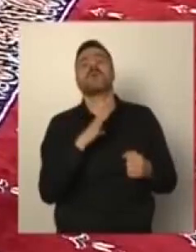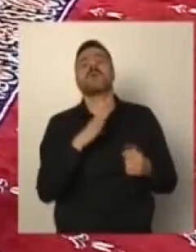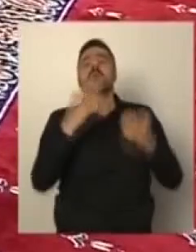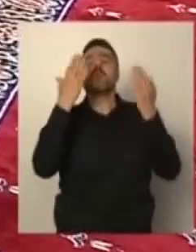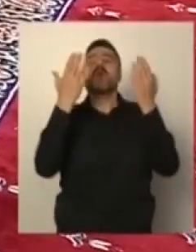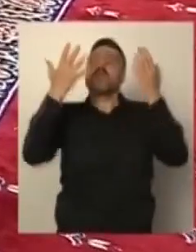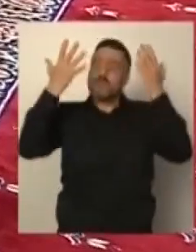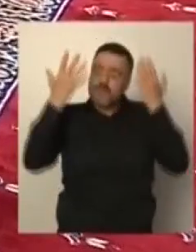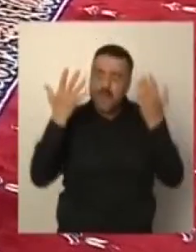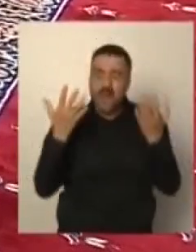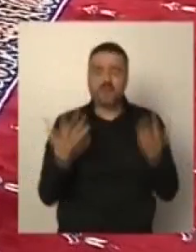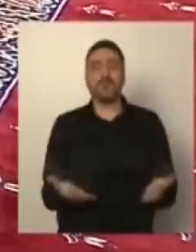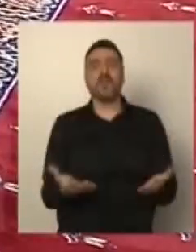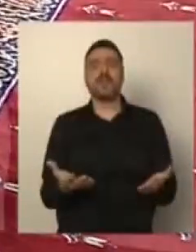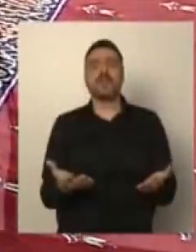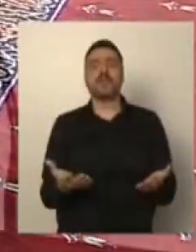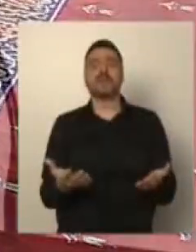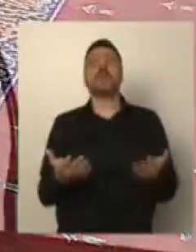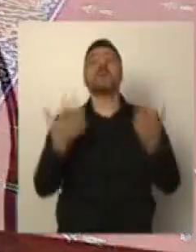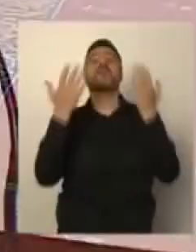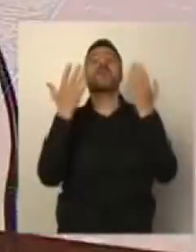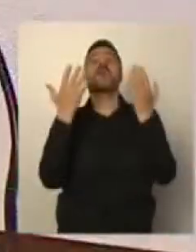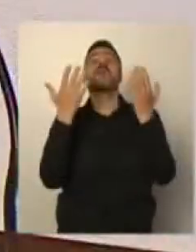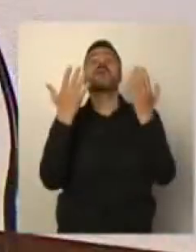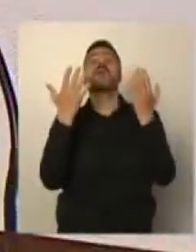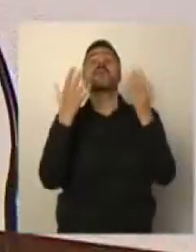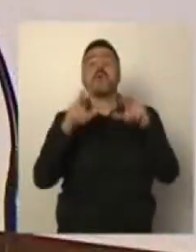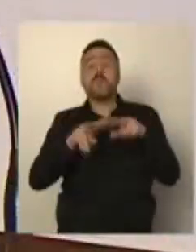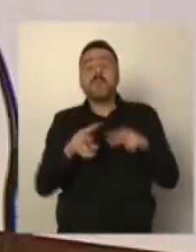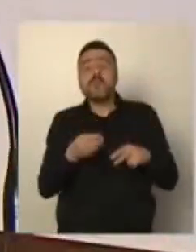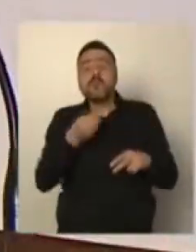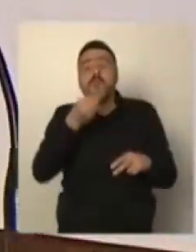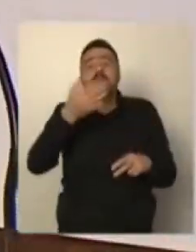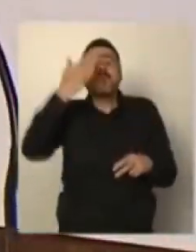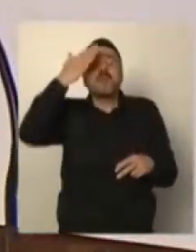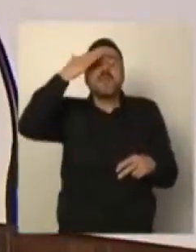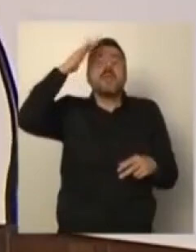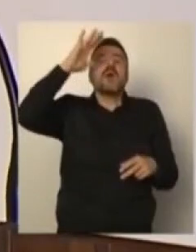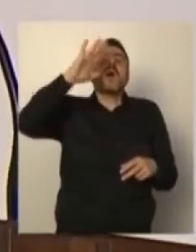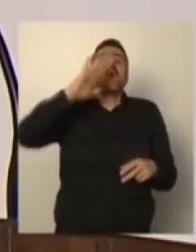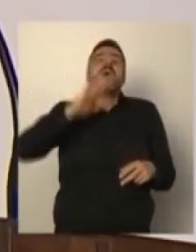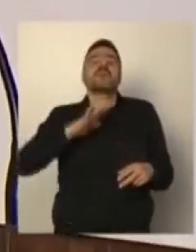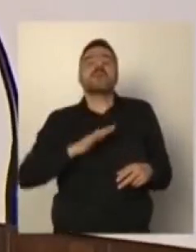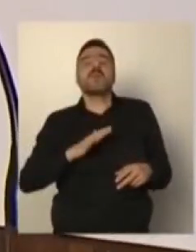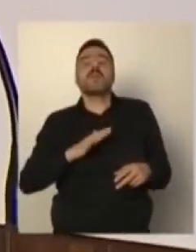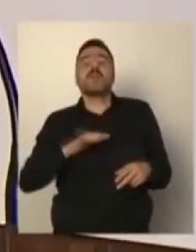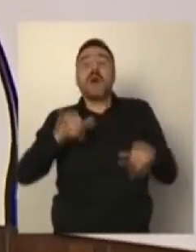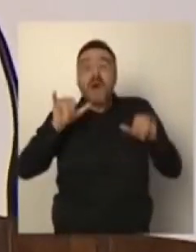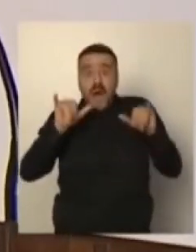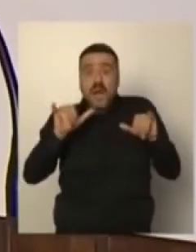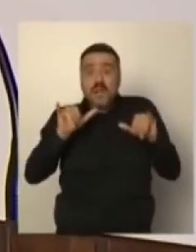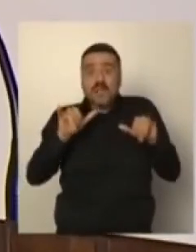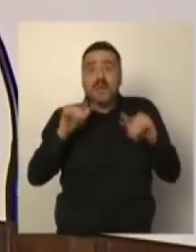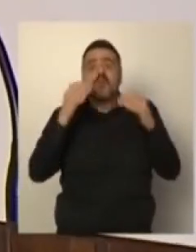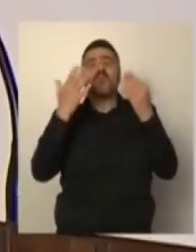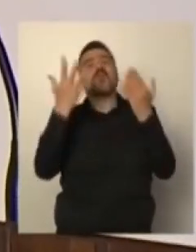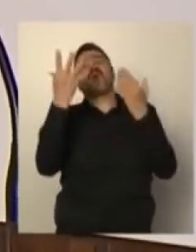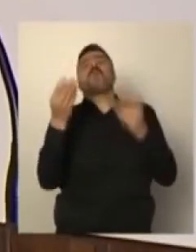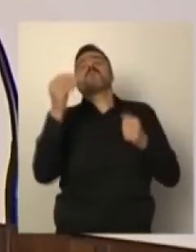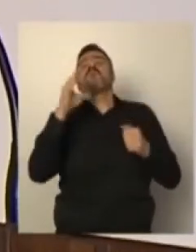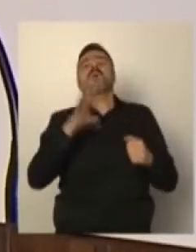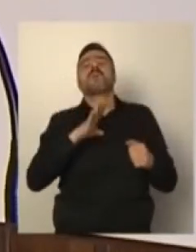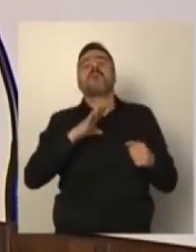eyle. Dualarımızı Efendimizin yaptığı dualara ilhak eyle. Kabe'de bu